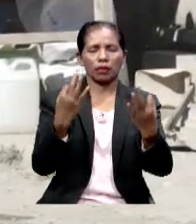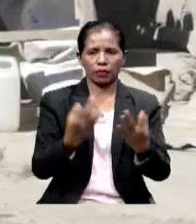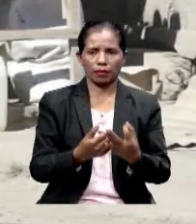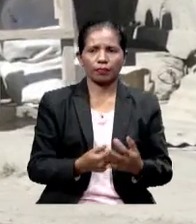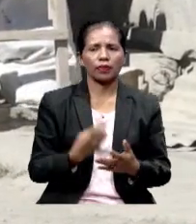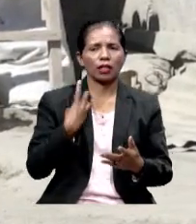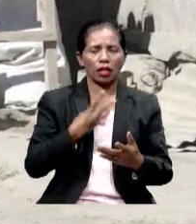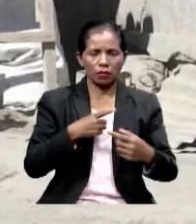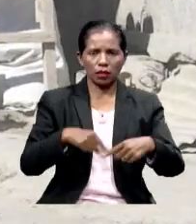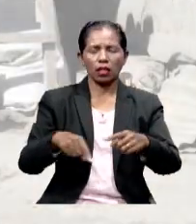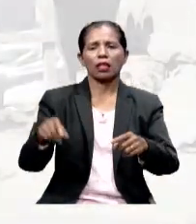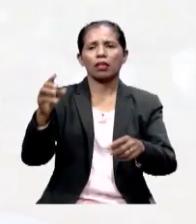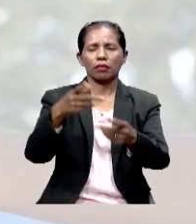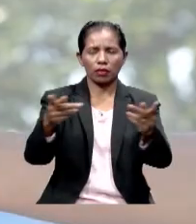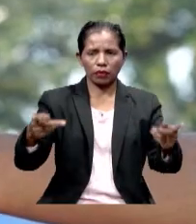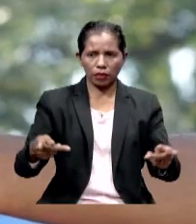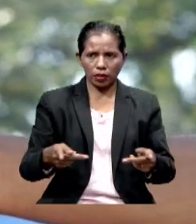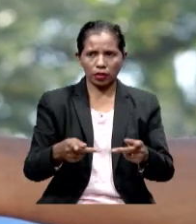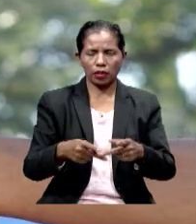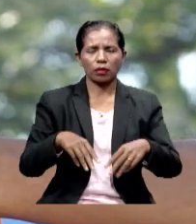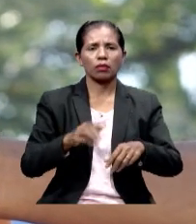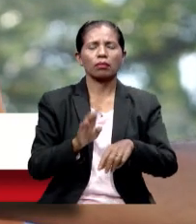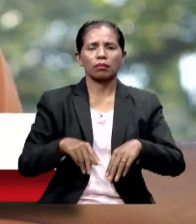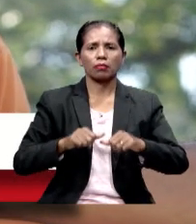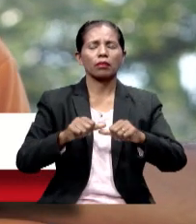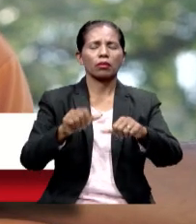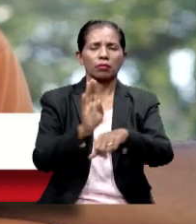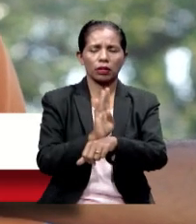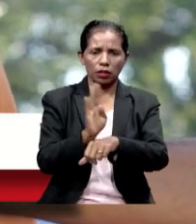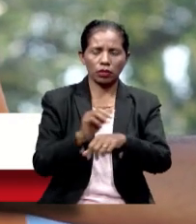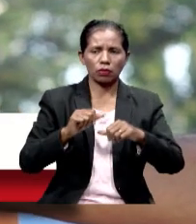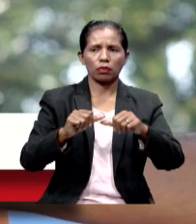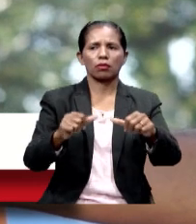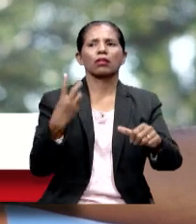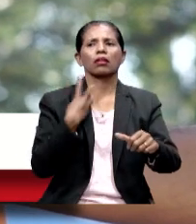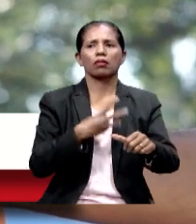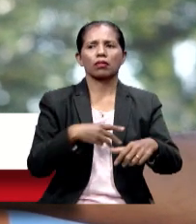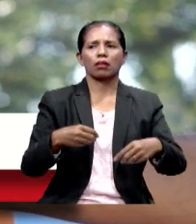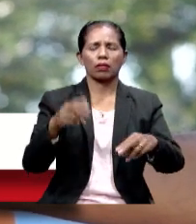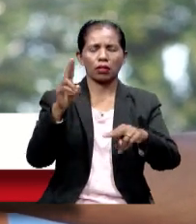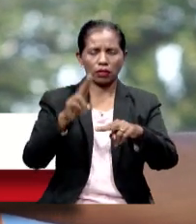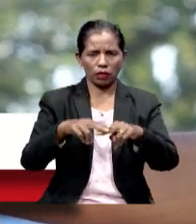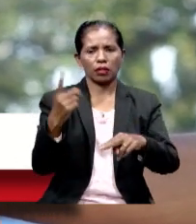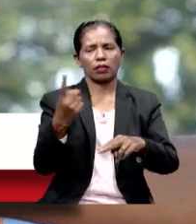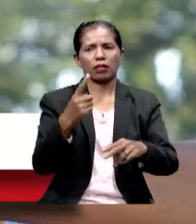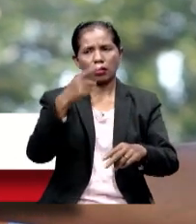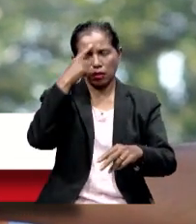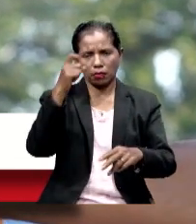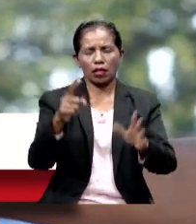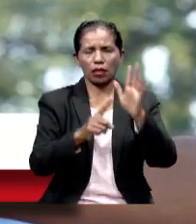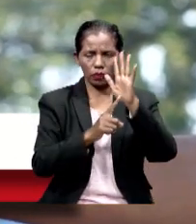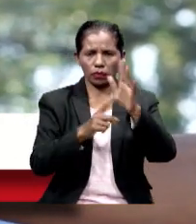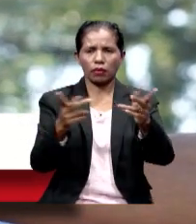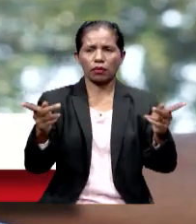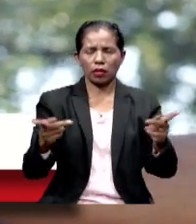tinggi bay lah fatin rumah bam nafatam ni negosin lawan nafatin beli. Saya nafatam sini amus pun nafatin total leh nafatin. Tambah atur fatin be